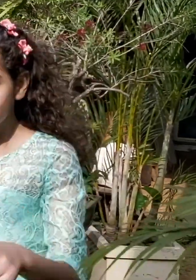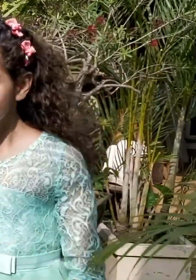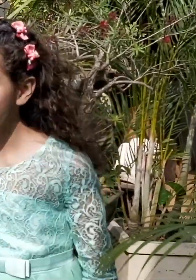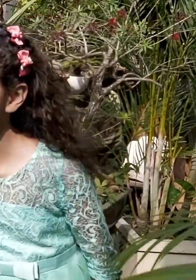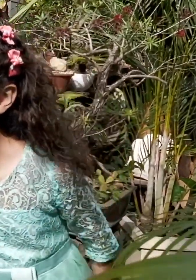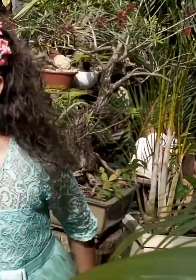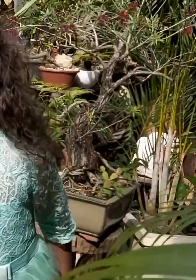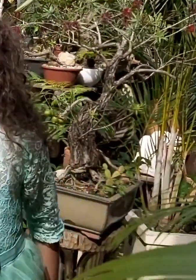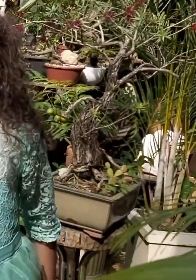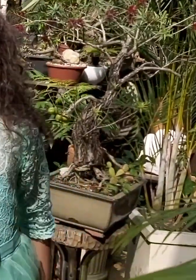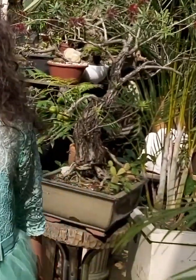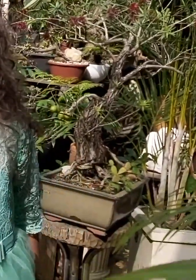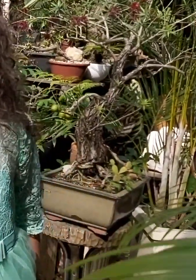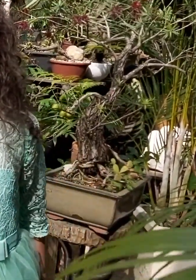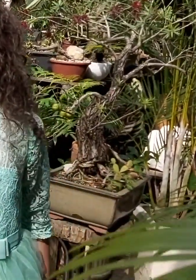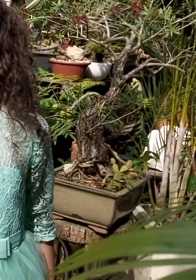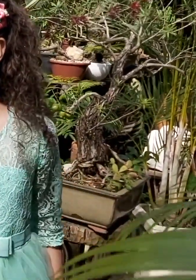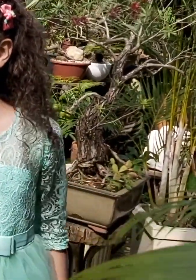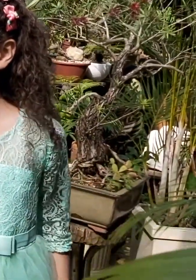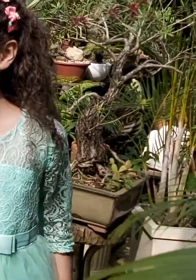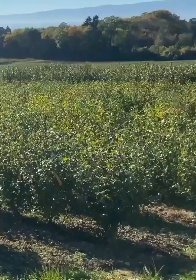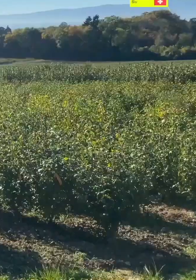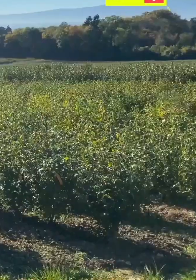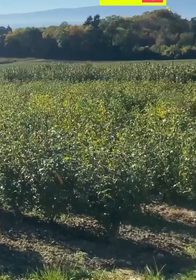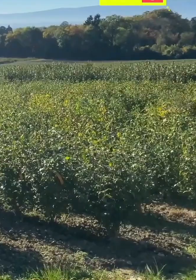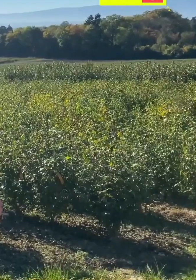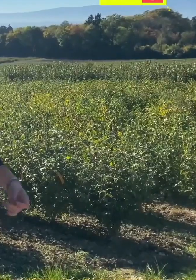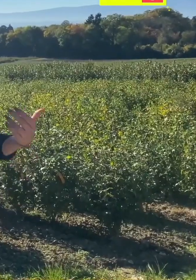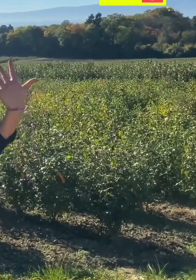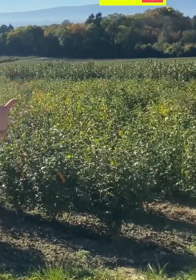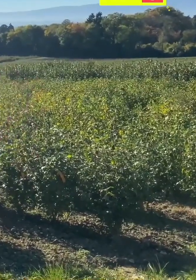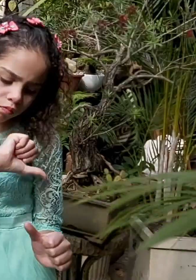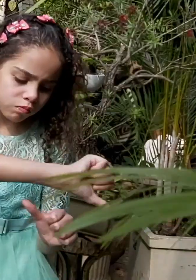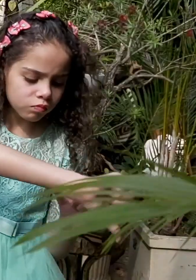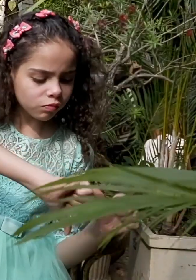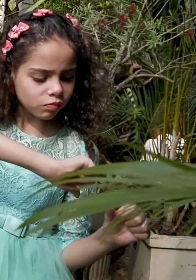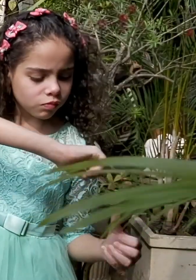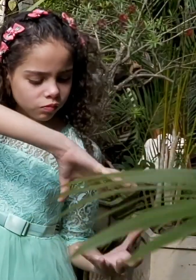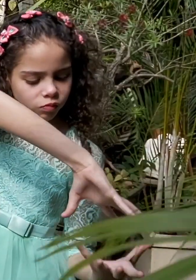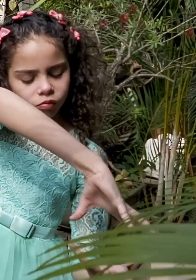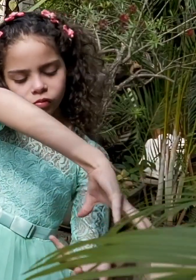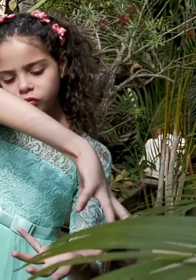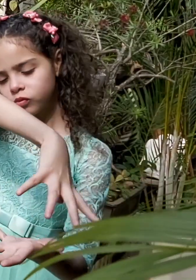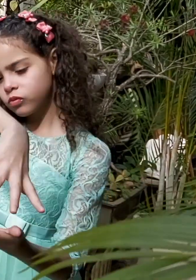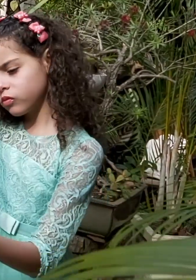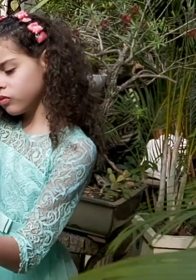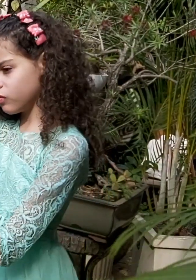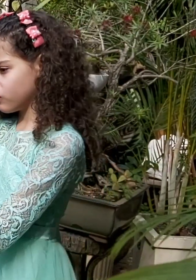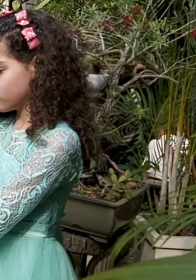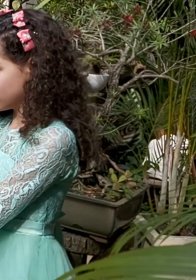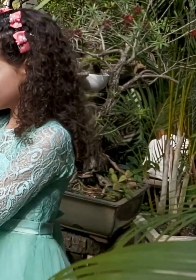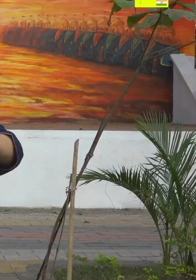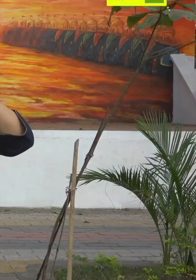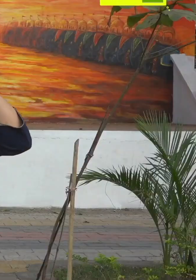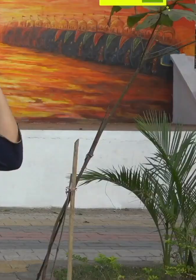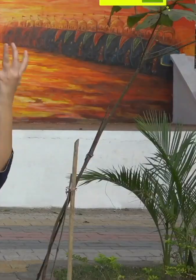If you see me, take me just the way I am.